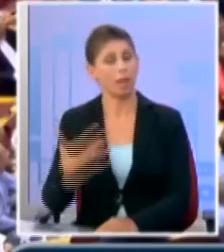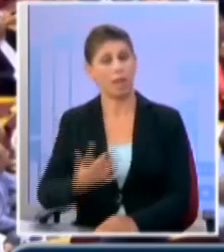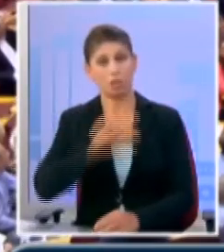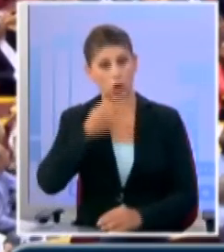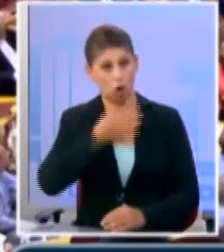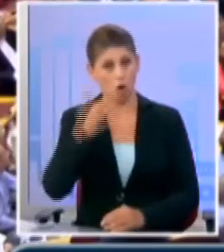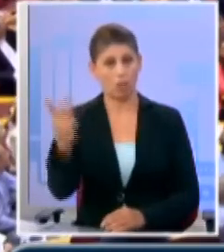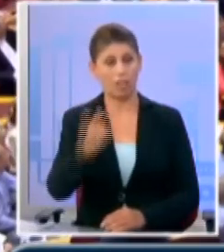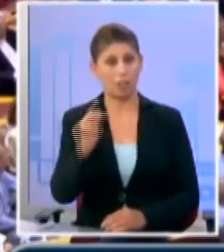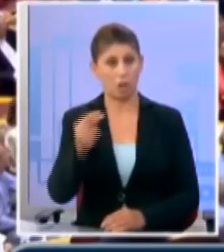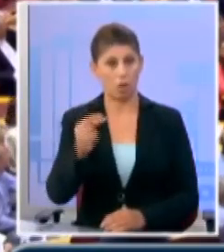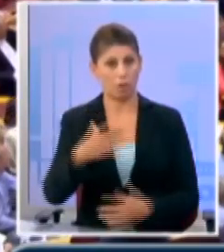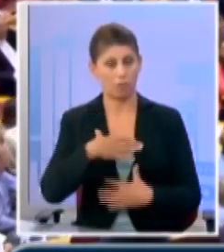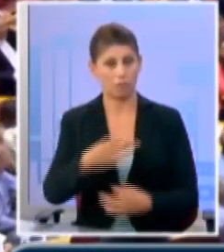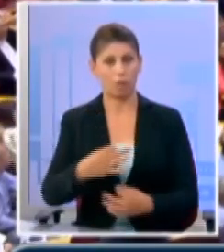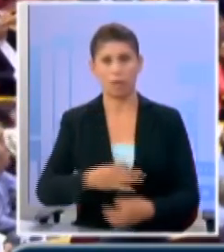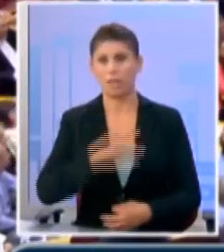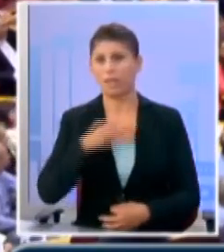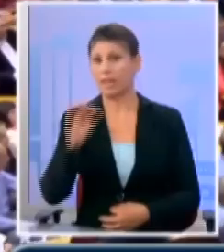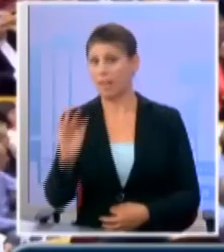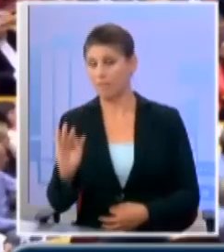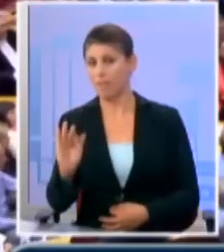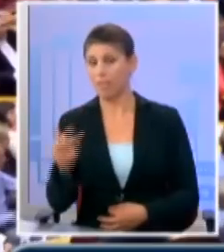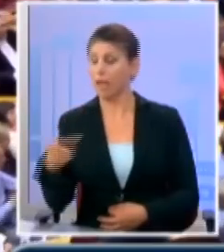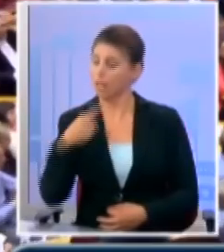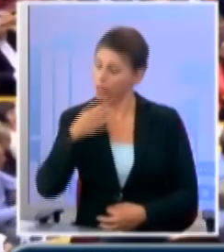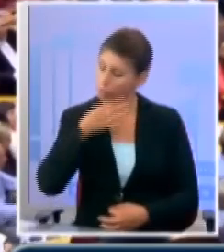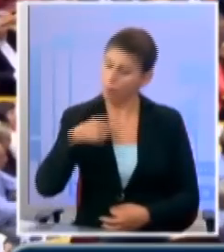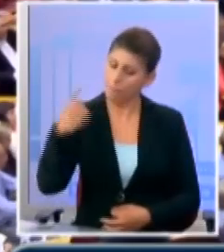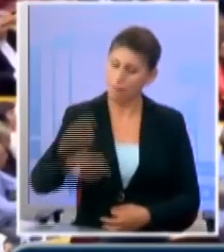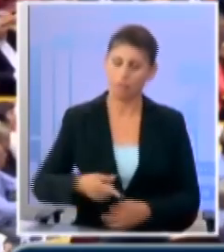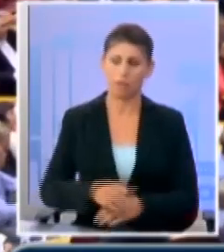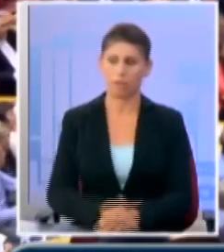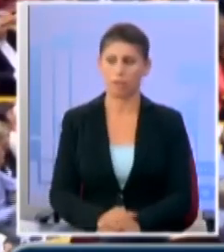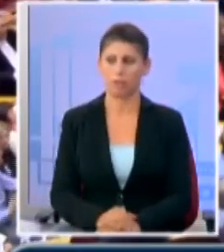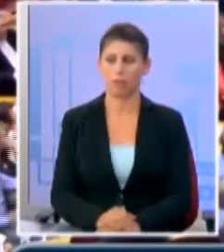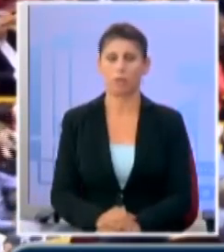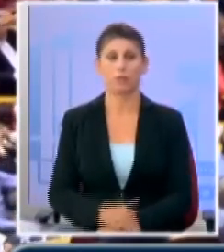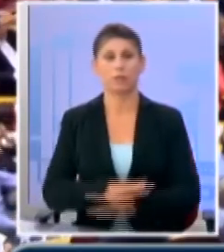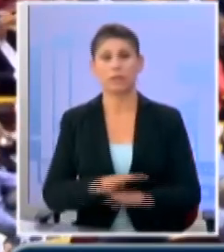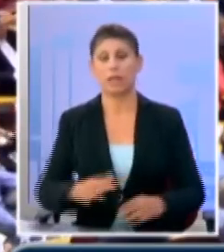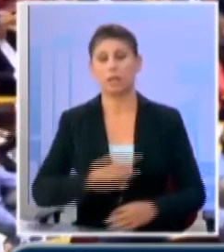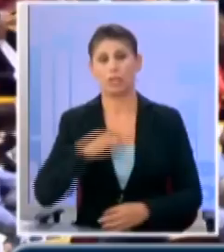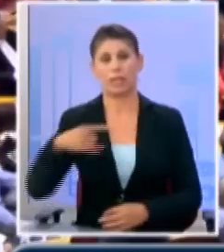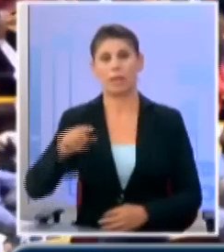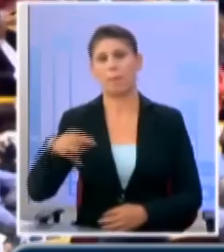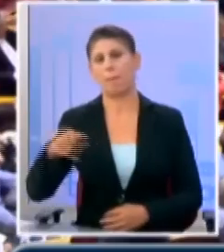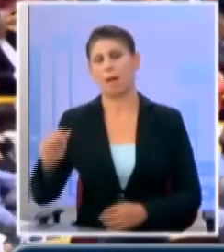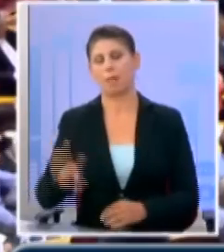σας εκπρόσωπος. Κύριε Φίλη, θα σας δώσω το λόγο αμέσως μετά. Ολοκληρώστε, κύριε Παπά.